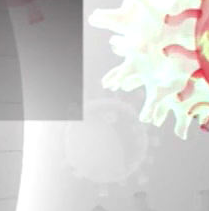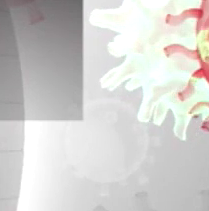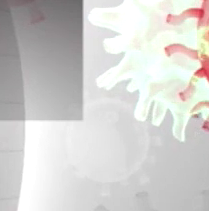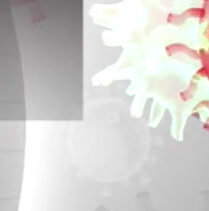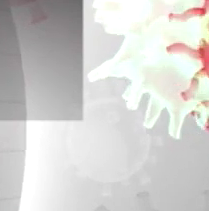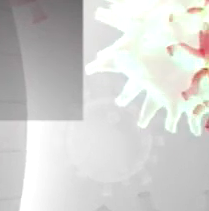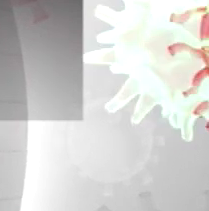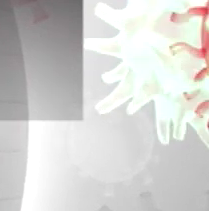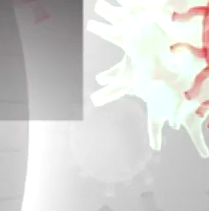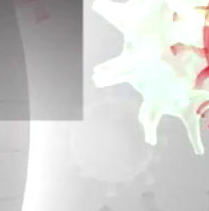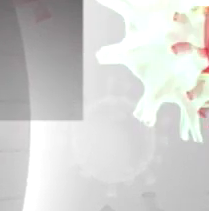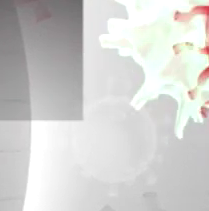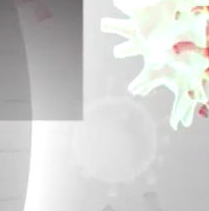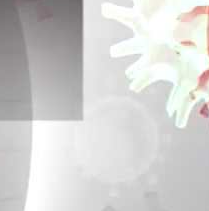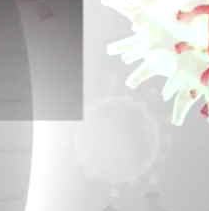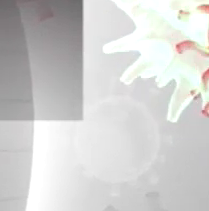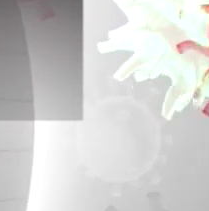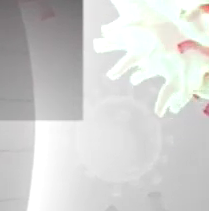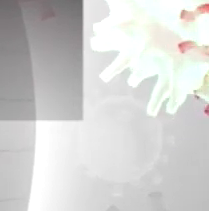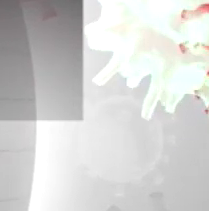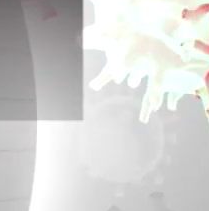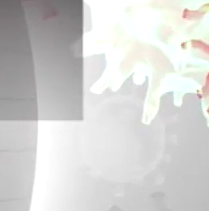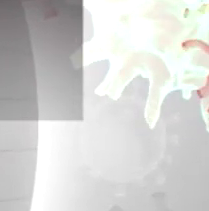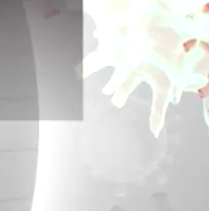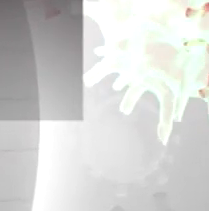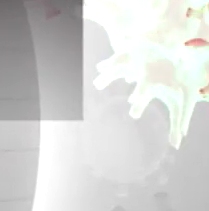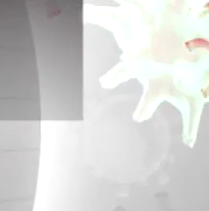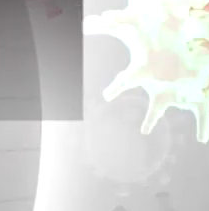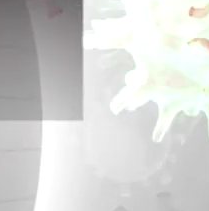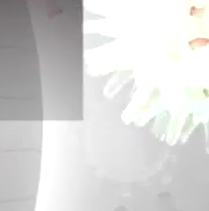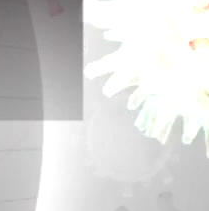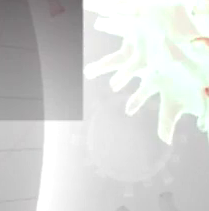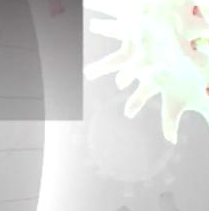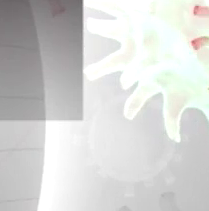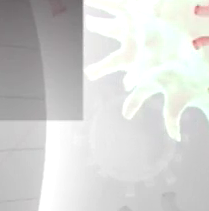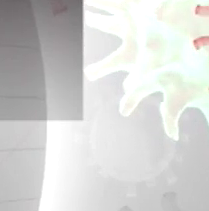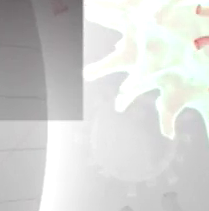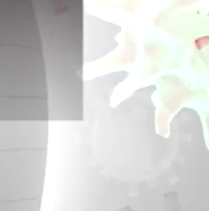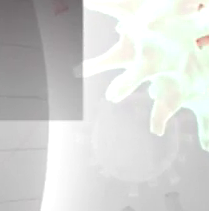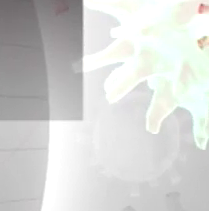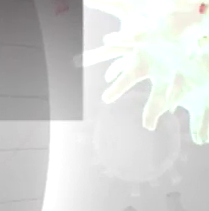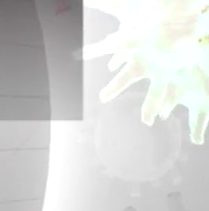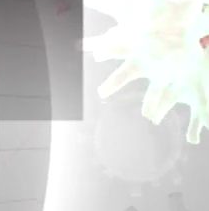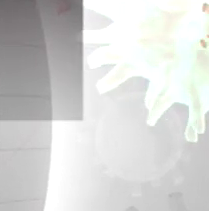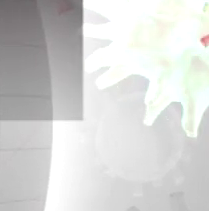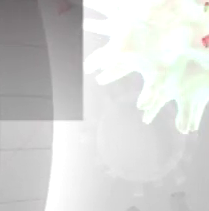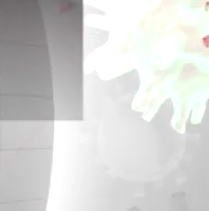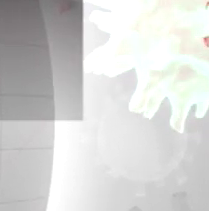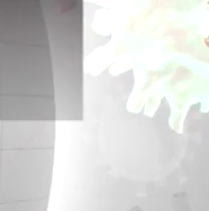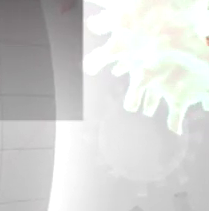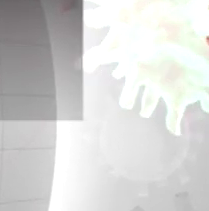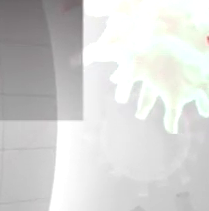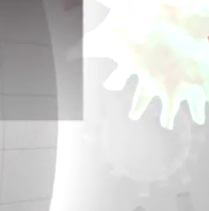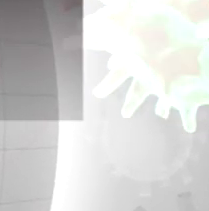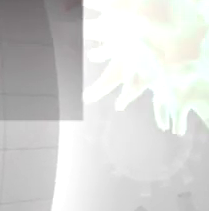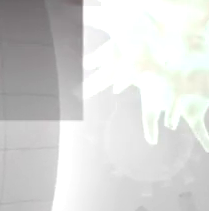มวยสถานบันเทิงและเป็นผู้สัมผัสใกล้ชิดกับผู้ป่วยก่อนหน้านี้มีจำนวน62คนส่วนกลุ่มที่2